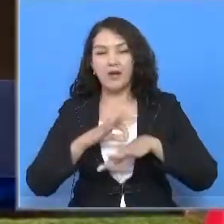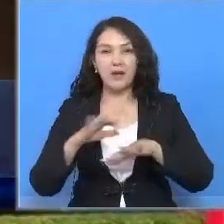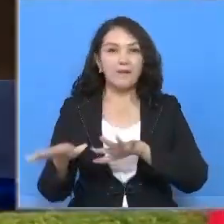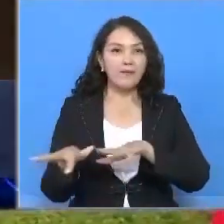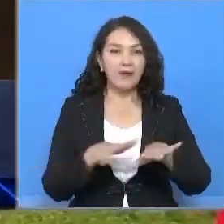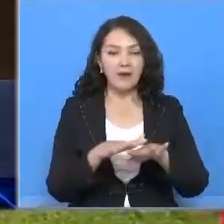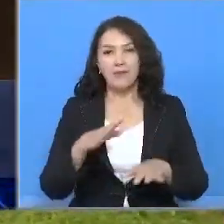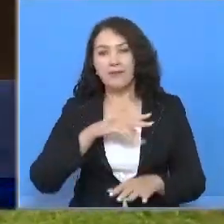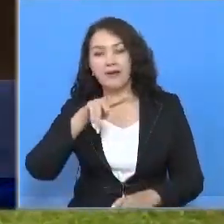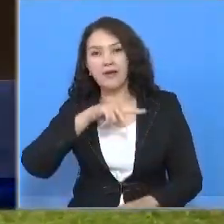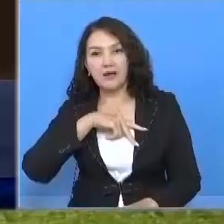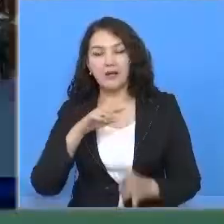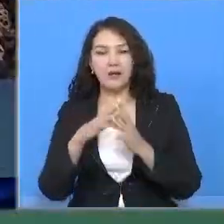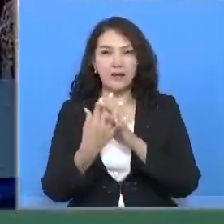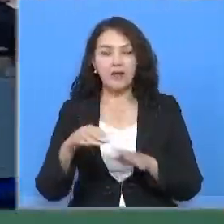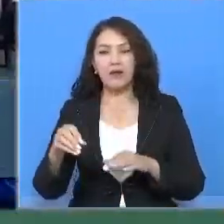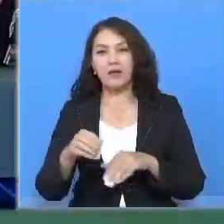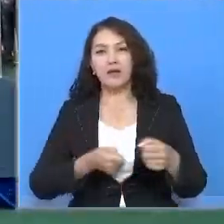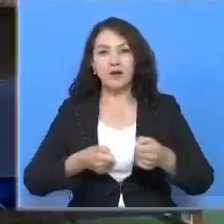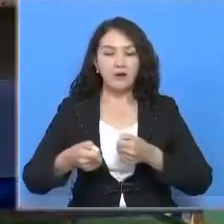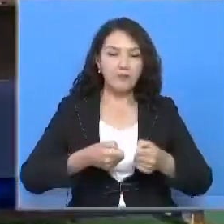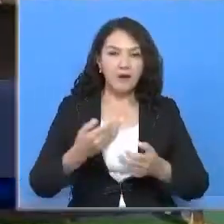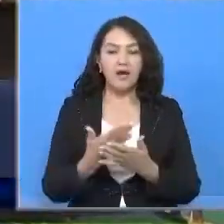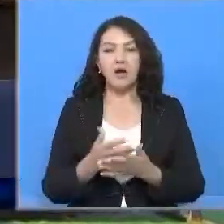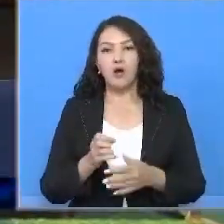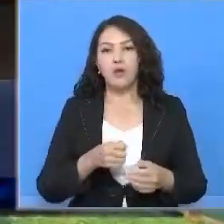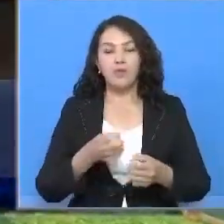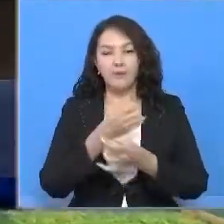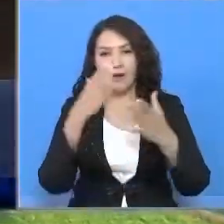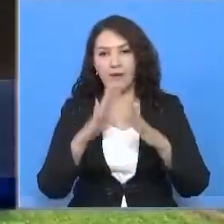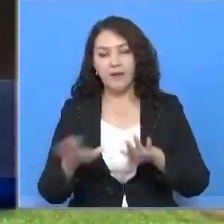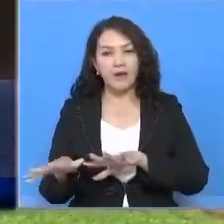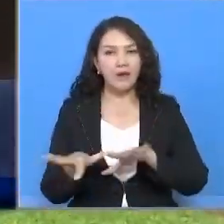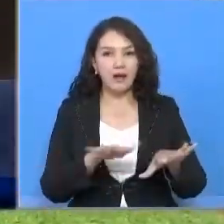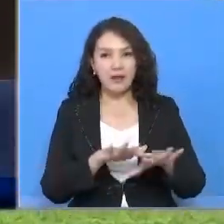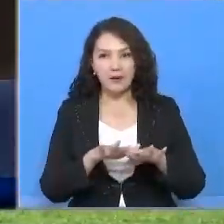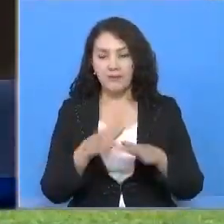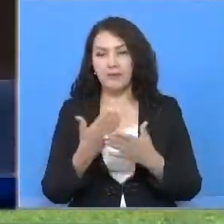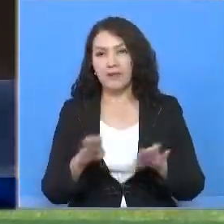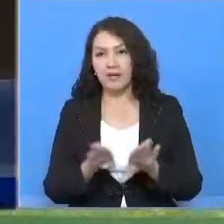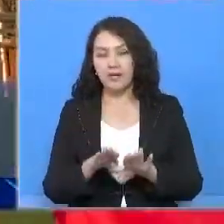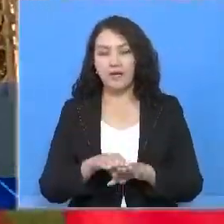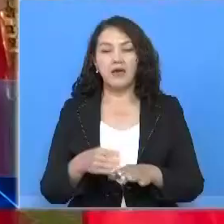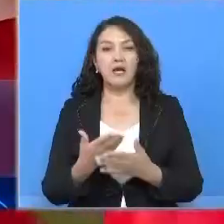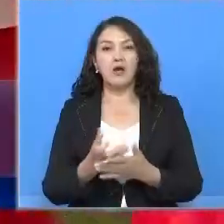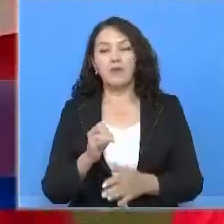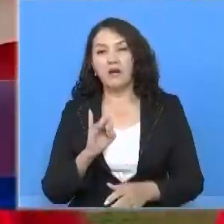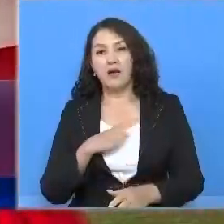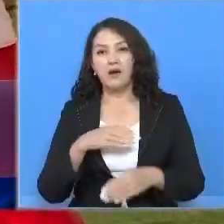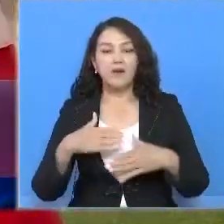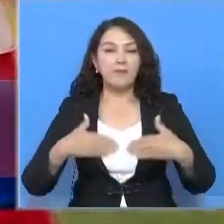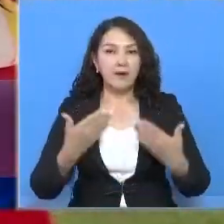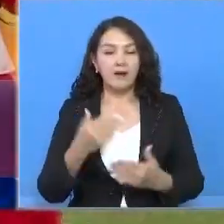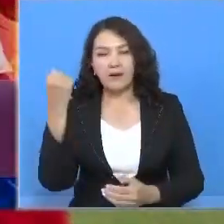торжество были награждены сельские акимы за высокий уровень организации культурно-массовых мероприятий также Аким района Кайрат тутаров